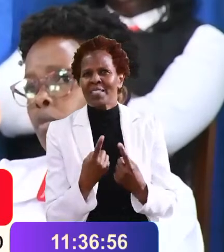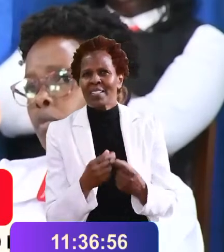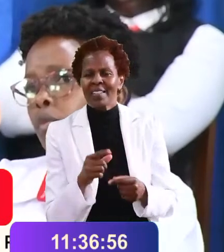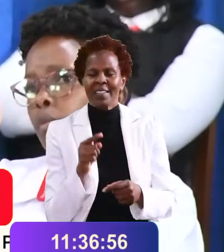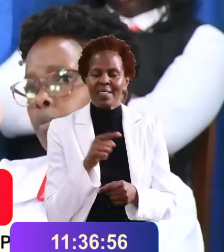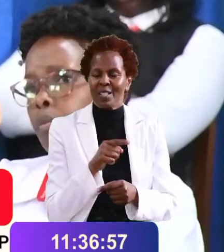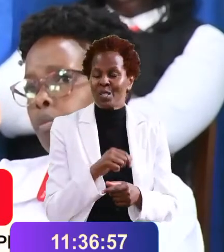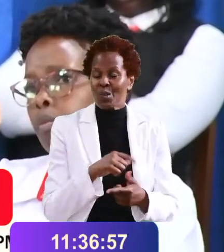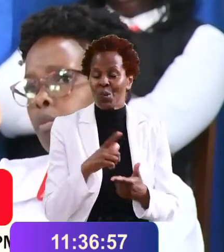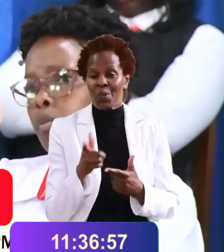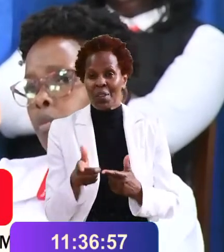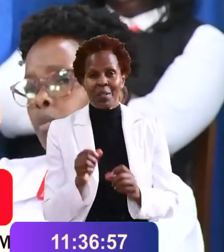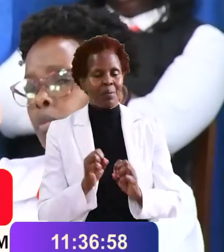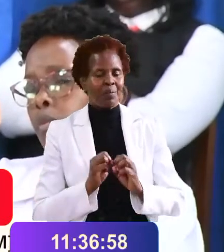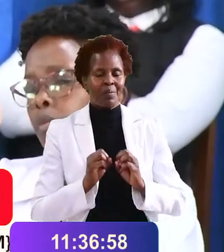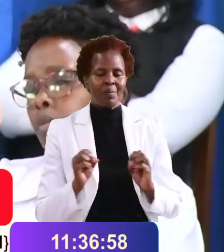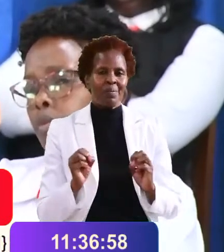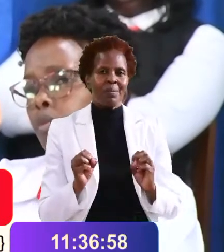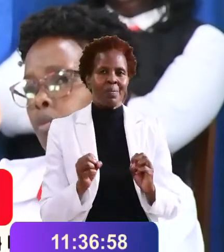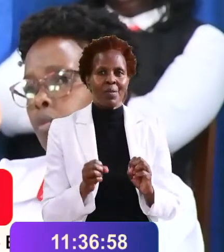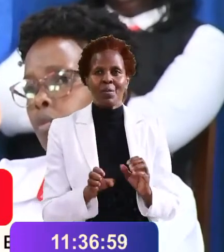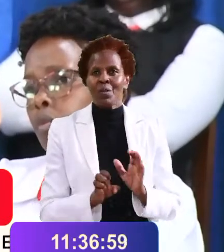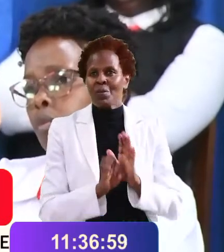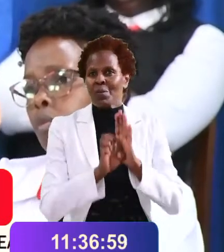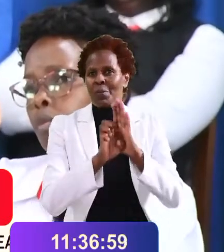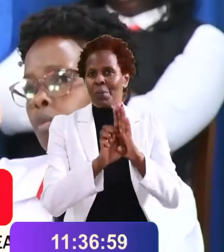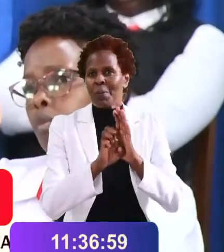kutoa visababu. Kwa mfano,